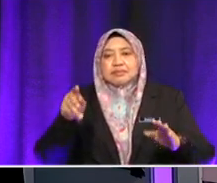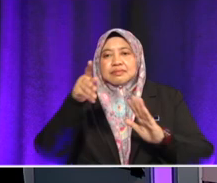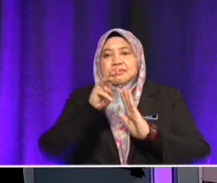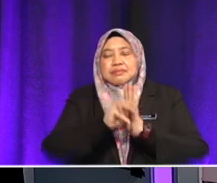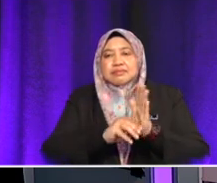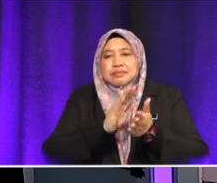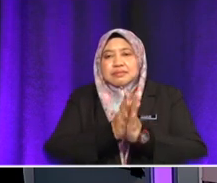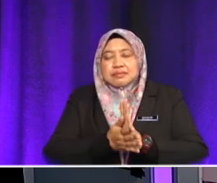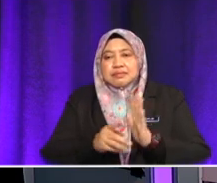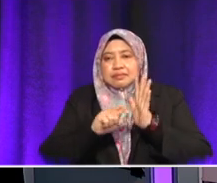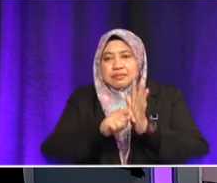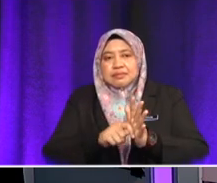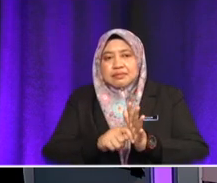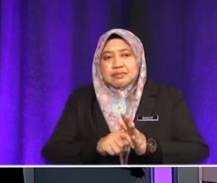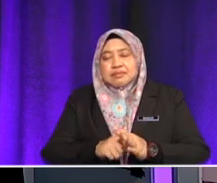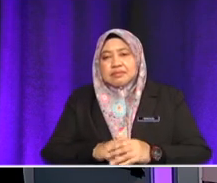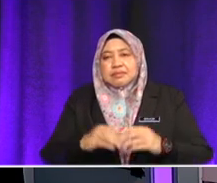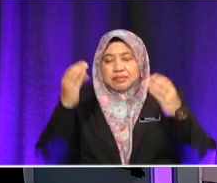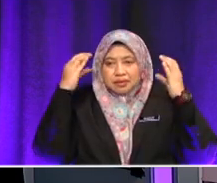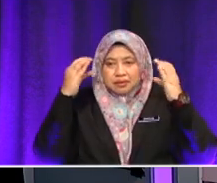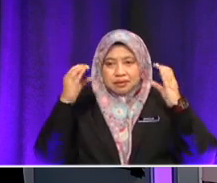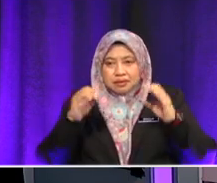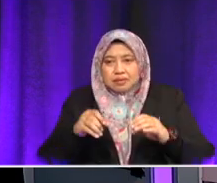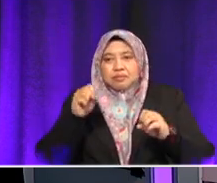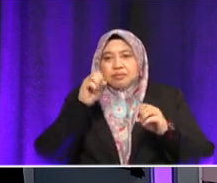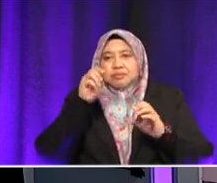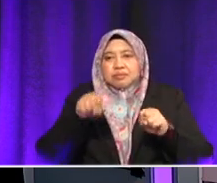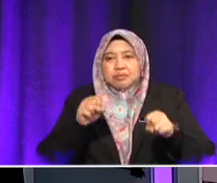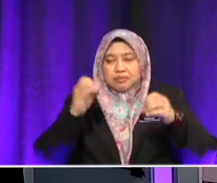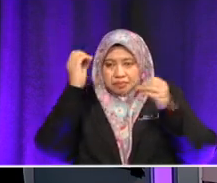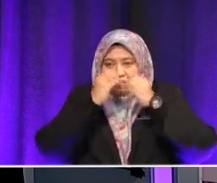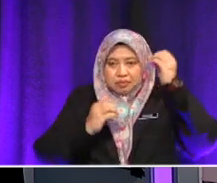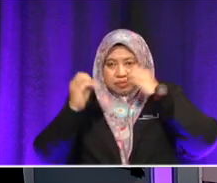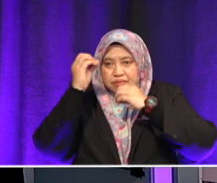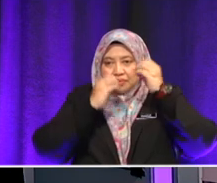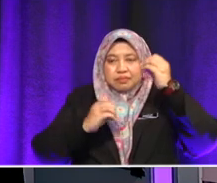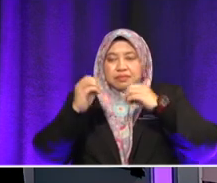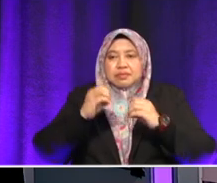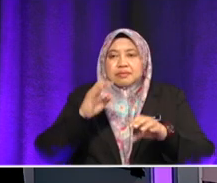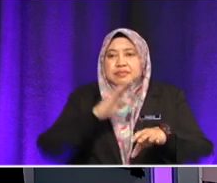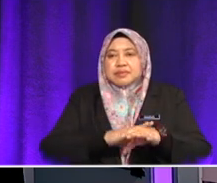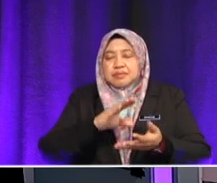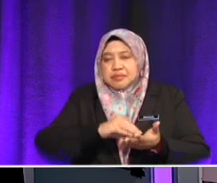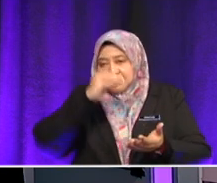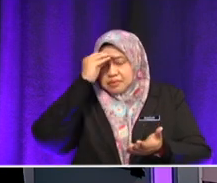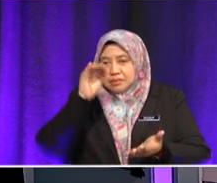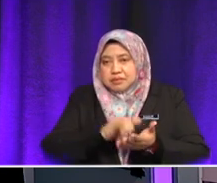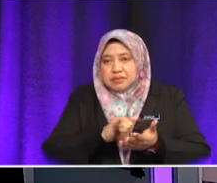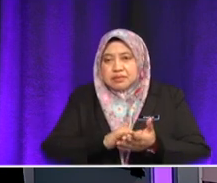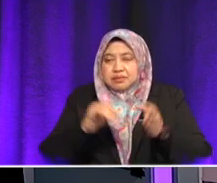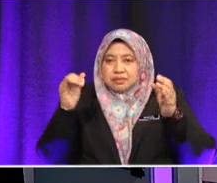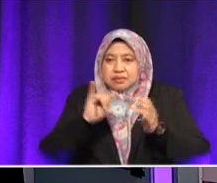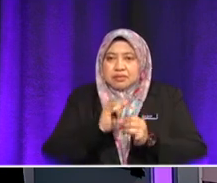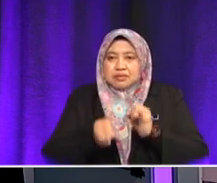teladan jadi Cikgu boleh membuat pemerhatian pada pembelajaran itu jika murid-murid mampu